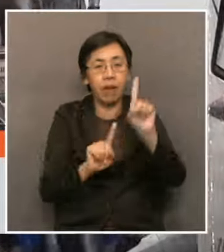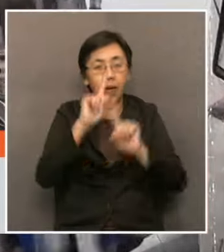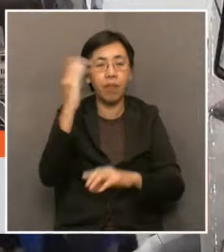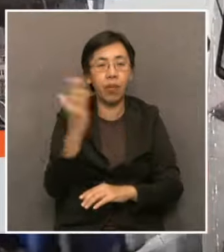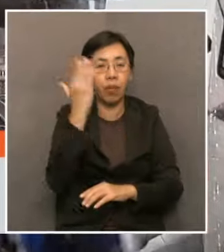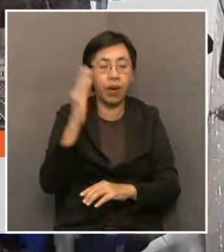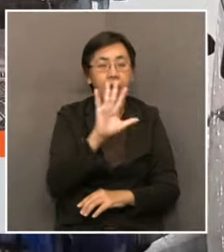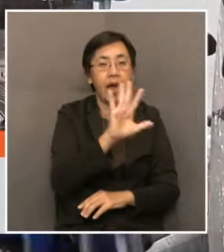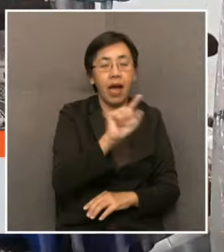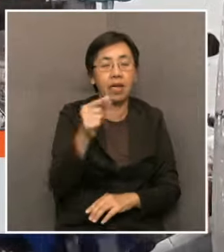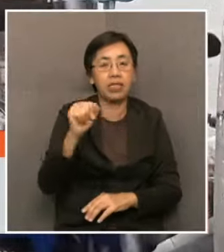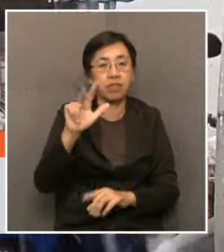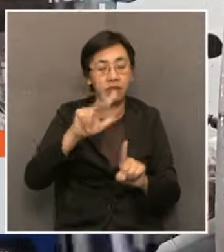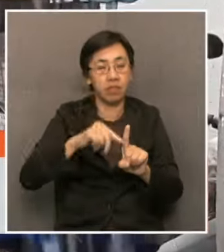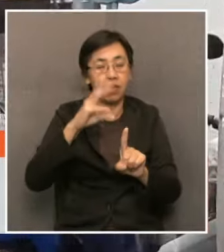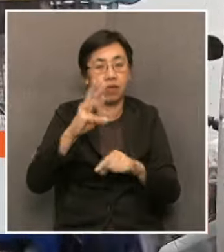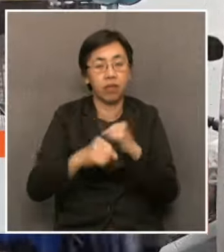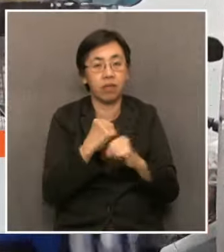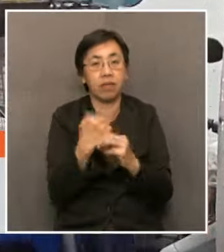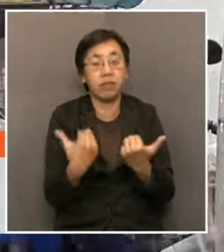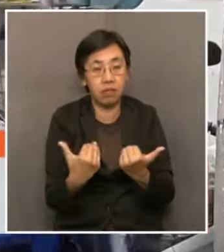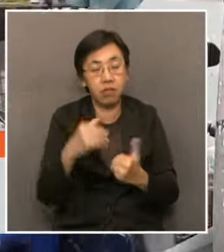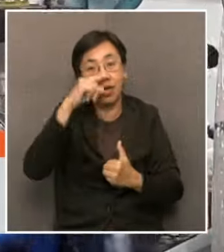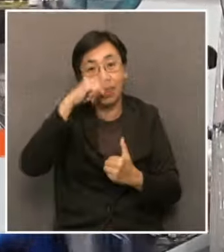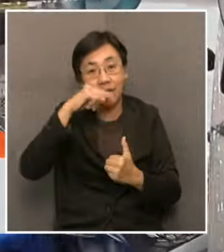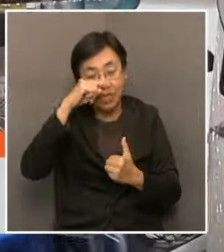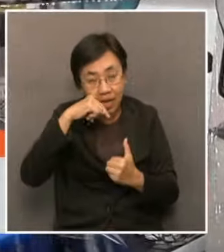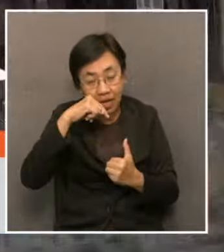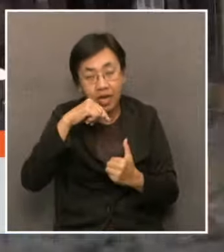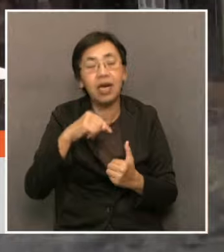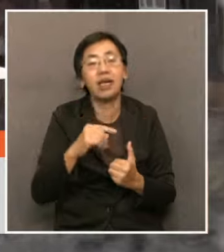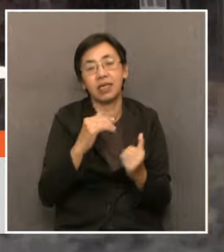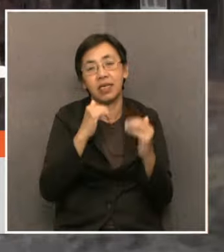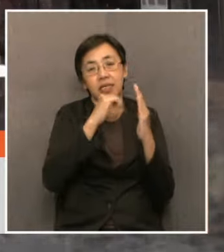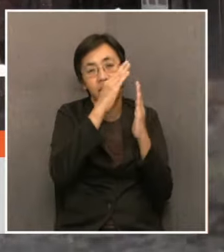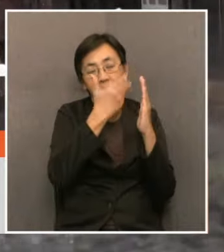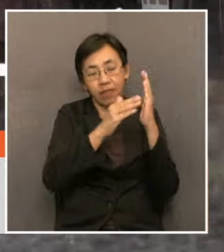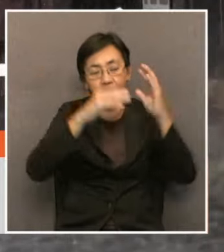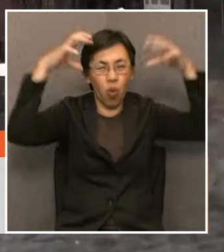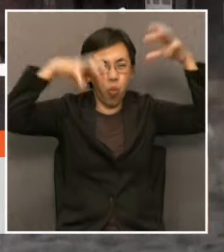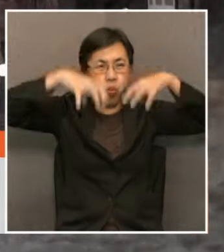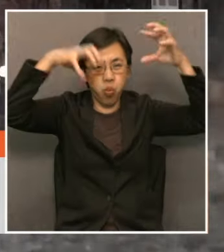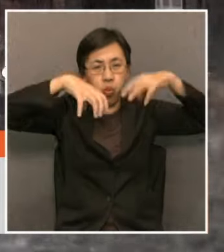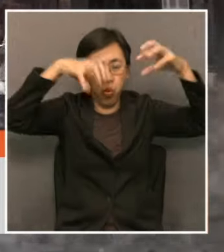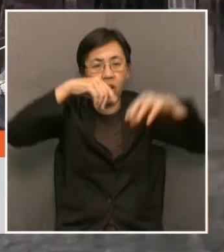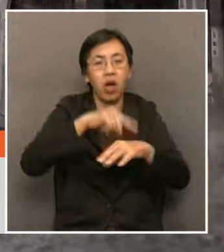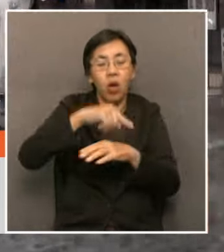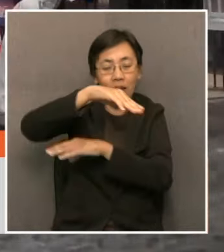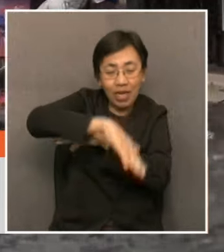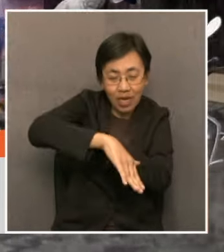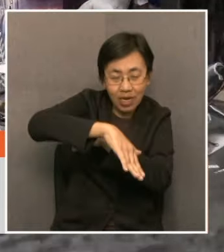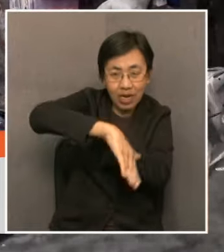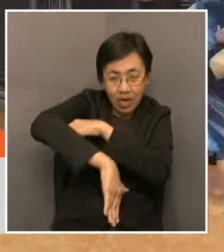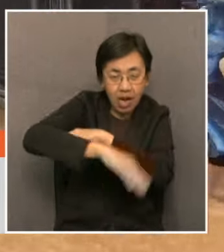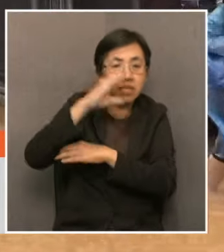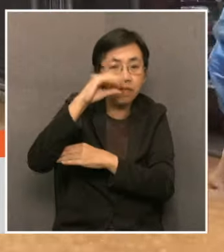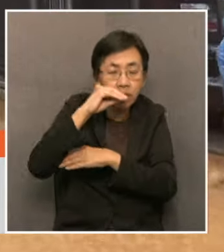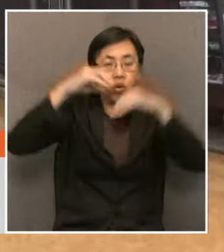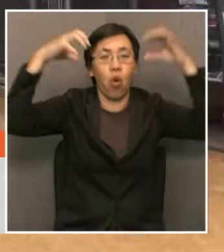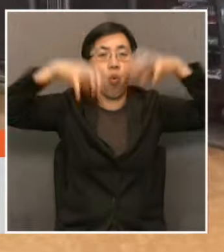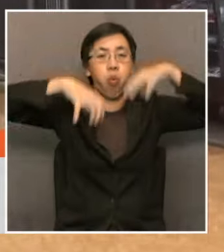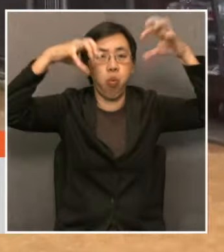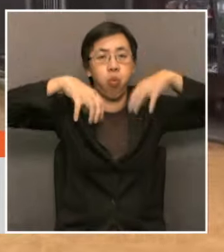13มิถุนายนนี้บริเวณประเทศไทยตอนบนยังคงมีฝนตกต่อเนื่องส่วนใหญ่จะตกในช่วงเย็นถึงค่ำและมีฝนต